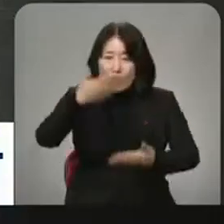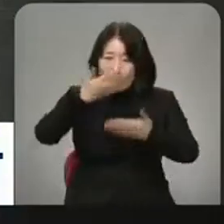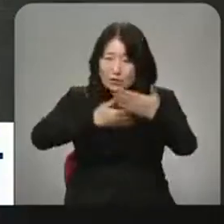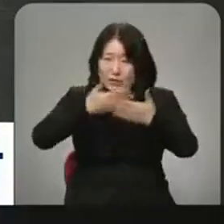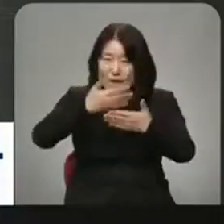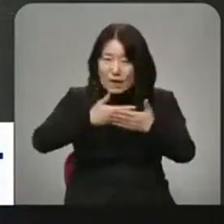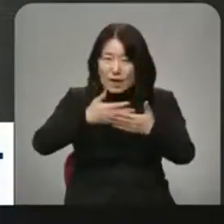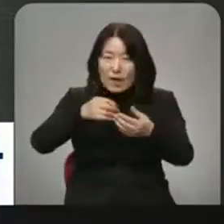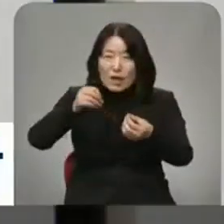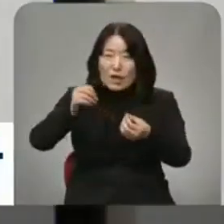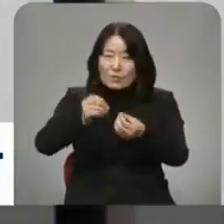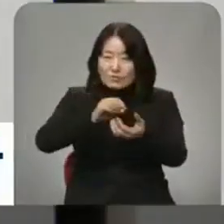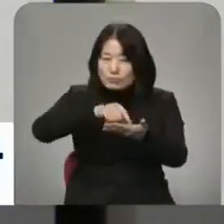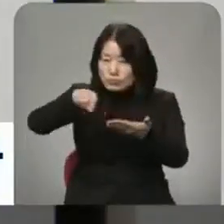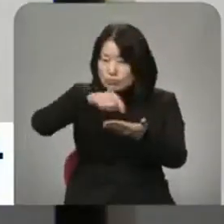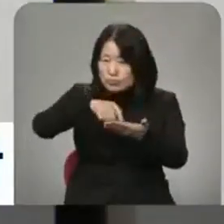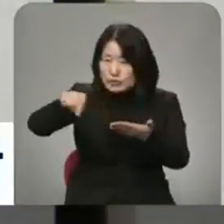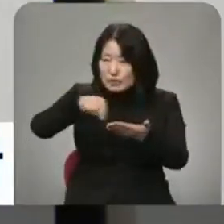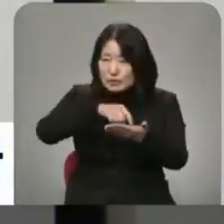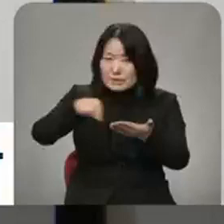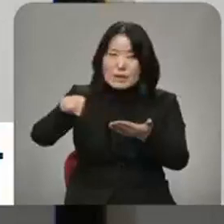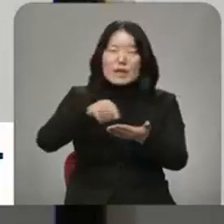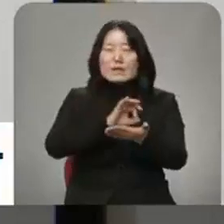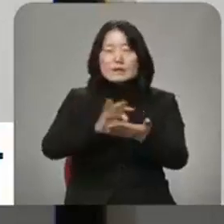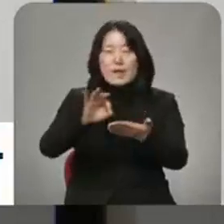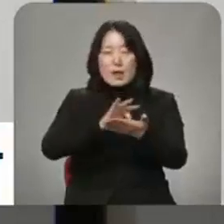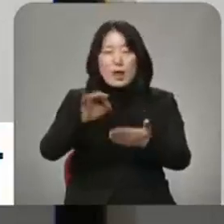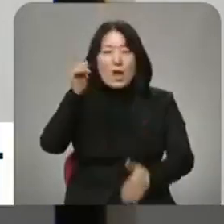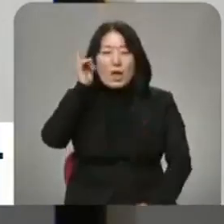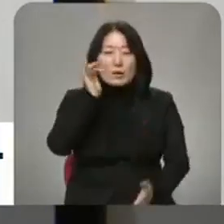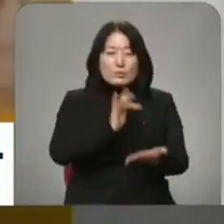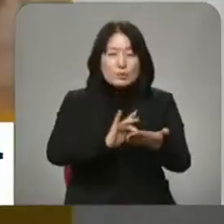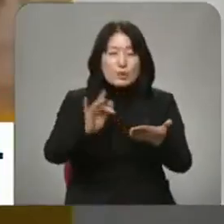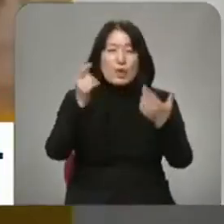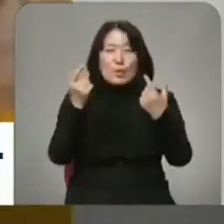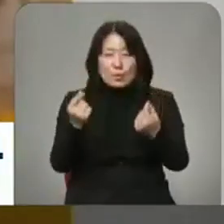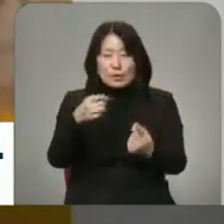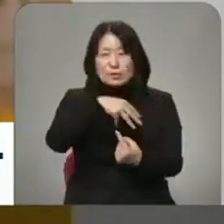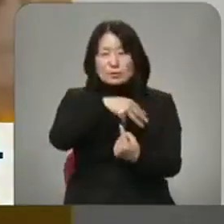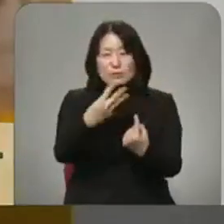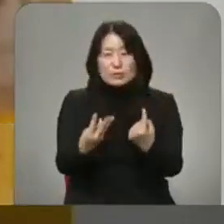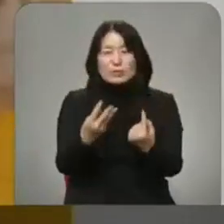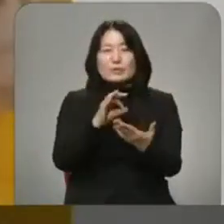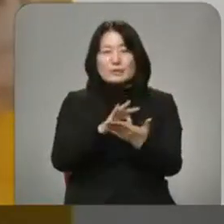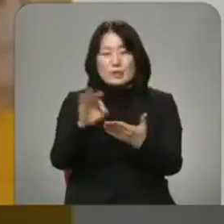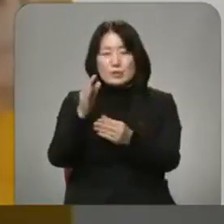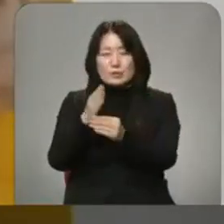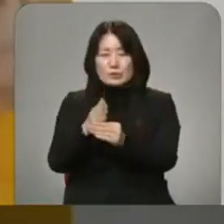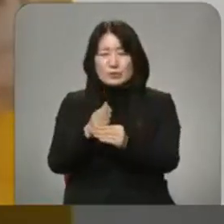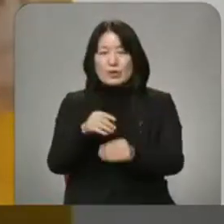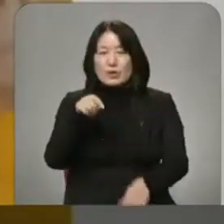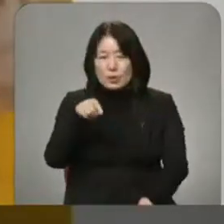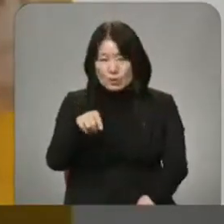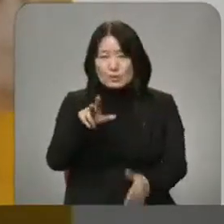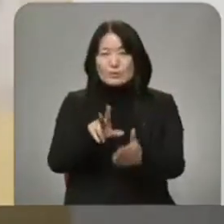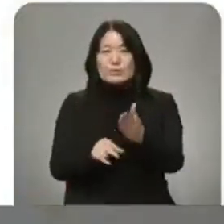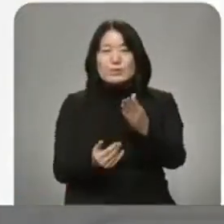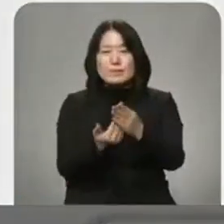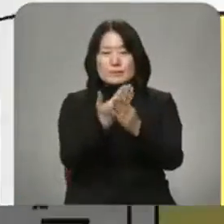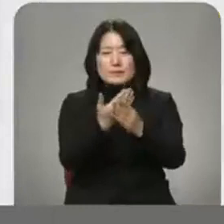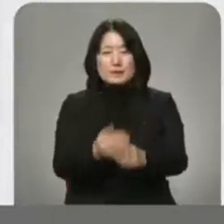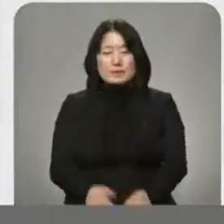문자도 주고받을 수 있습니다. 스마트폰처럼 무선 인터넷망을 쓰기 때문입니다. 문제는 바로 여기서